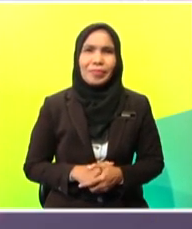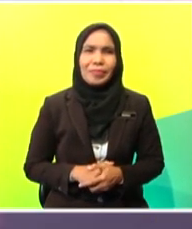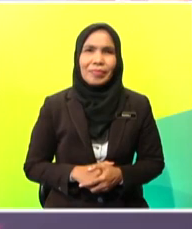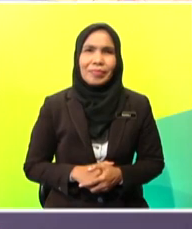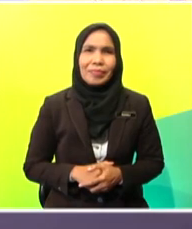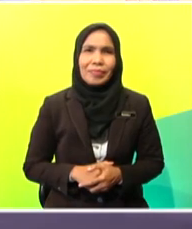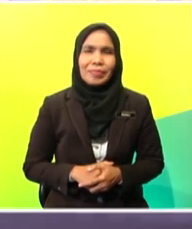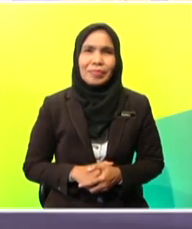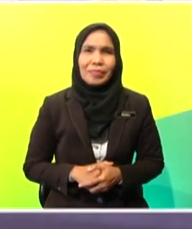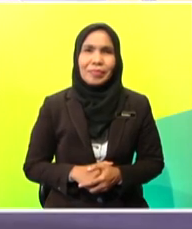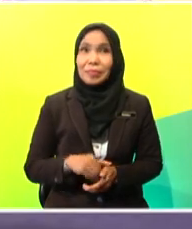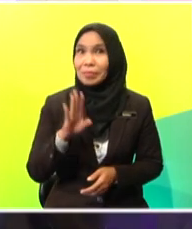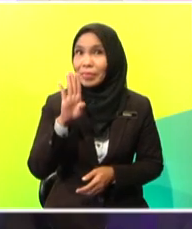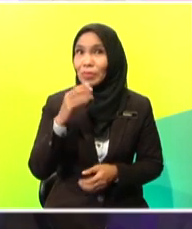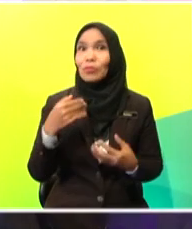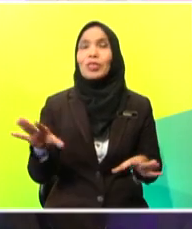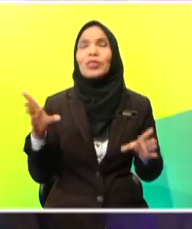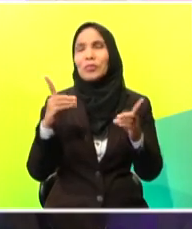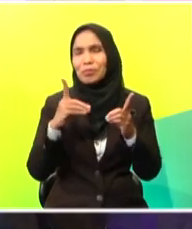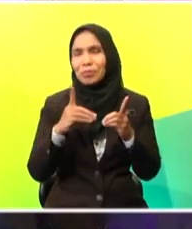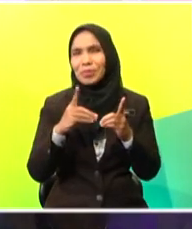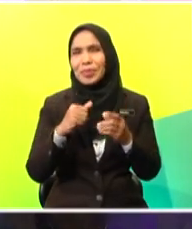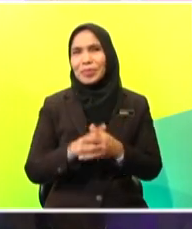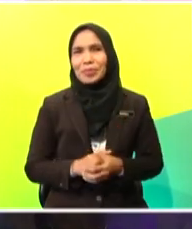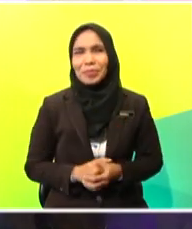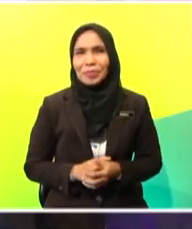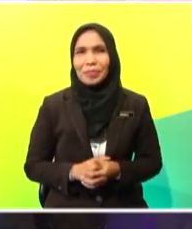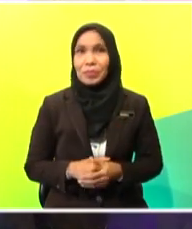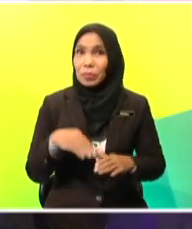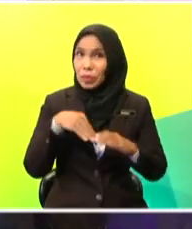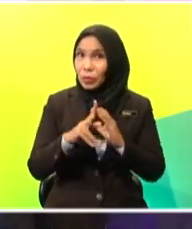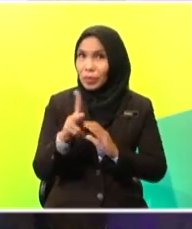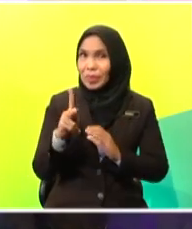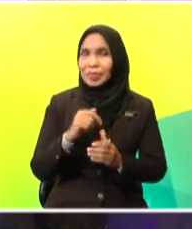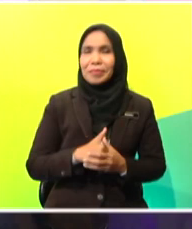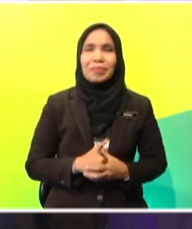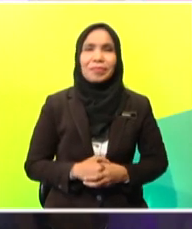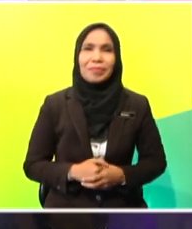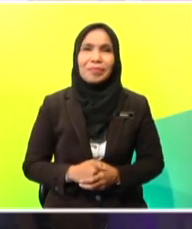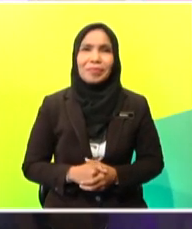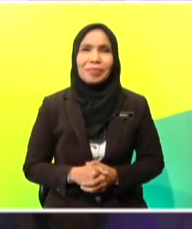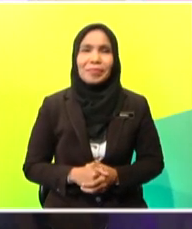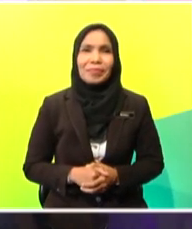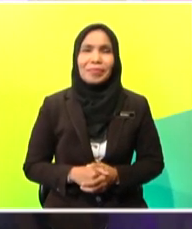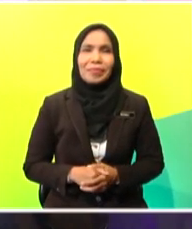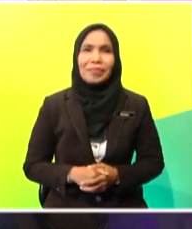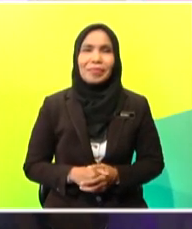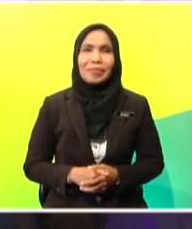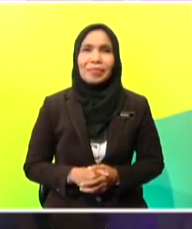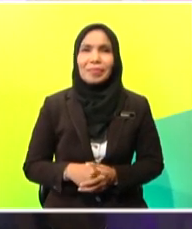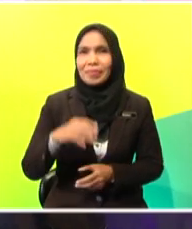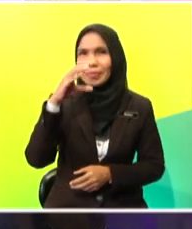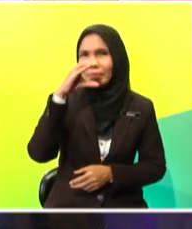idazube BY minyak ada di sini murid-murid Wow be dan